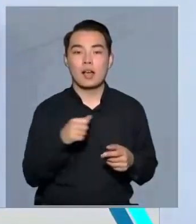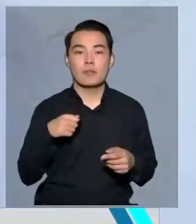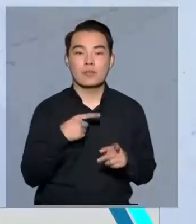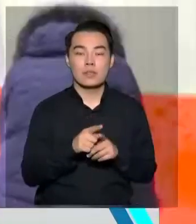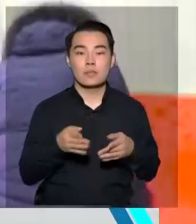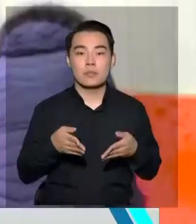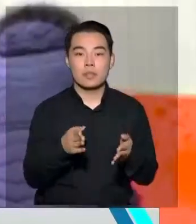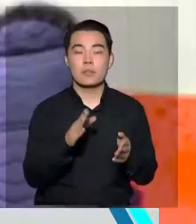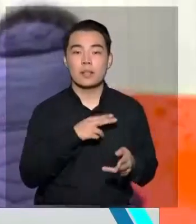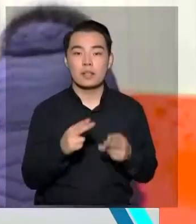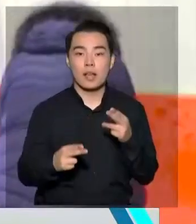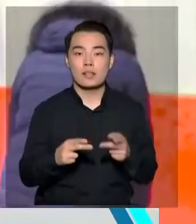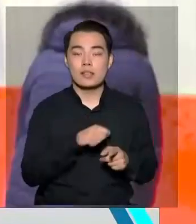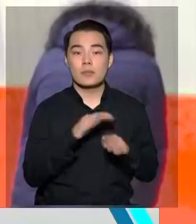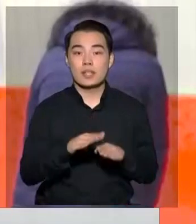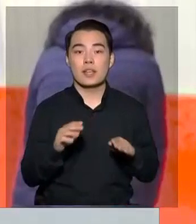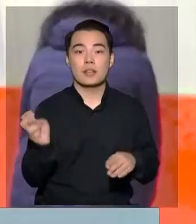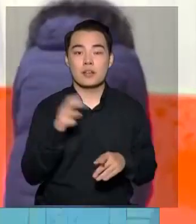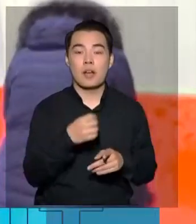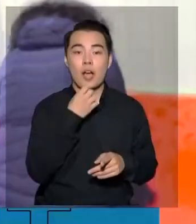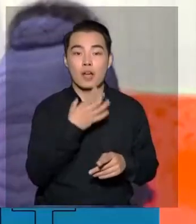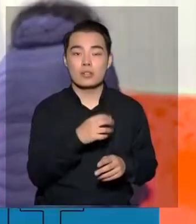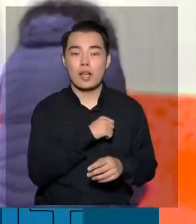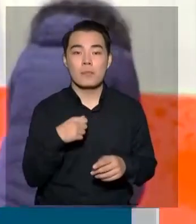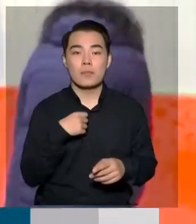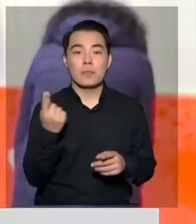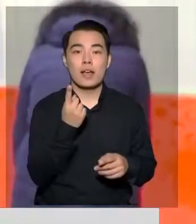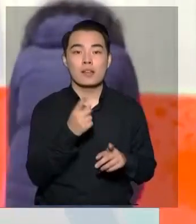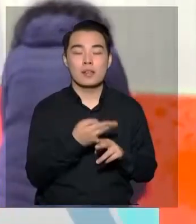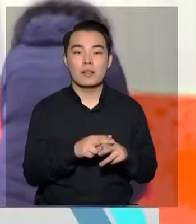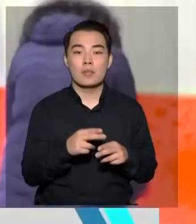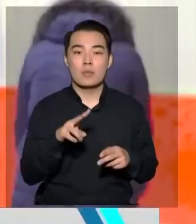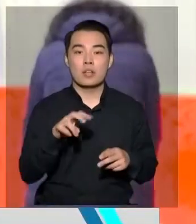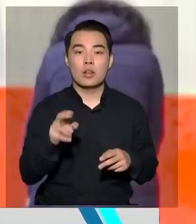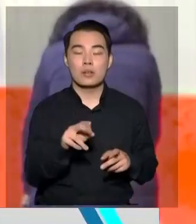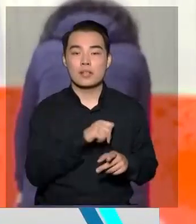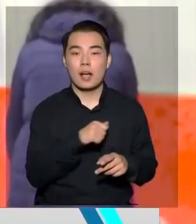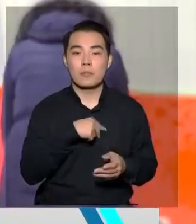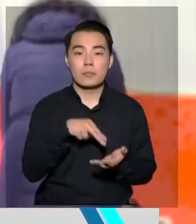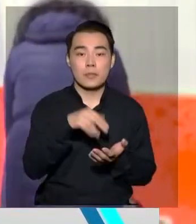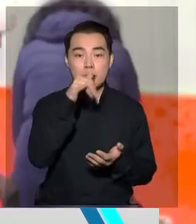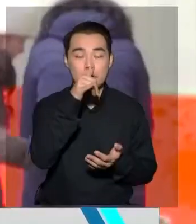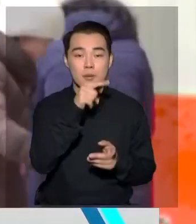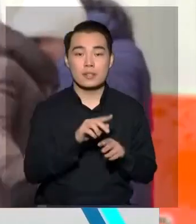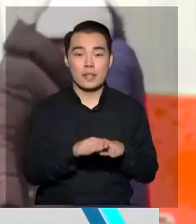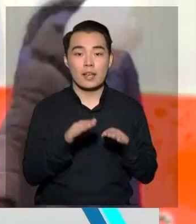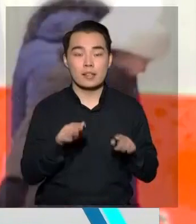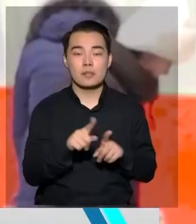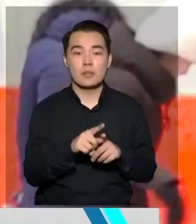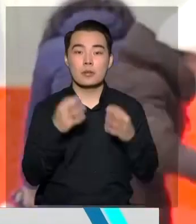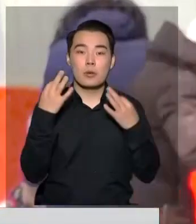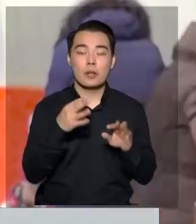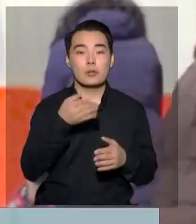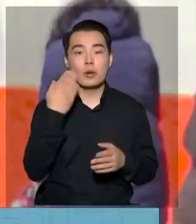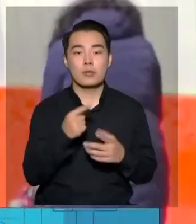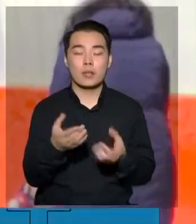төсеген. Балдардың келуі жақсы, мына бірінші мұзға, мына есесін лёдқа тұра алмайтын балдарға осы оңай тебіп бастап